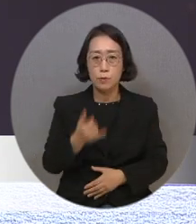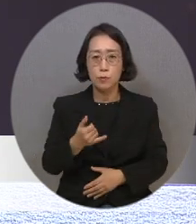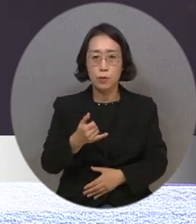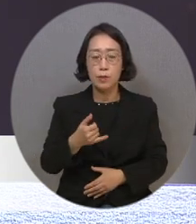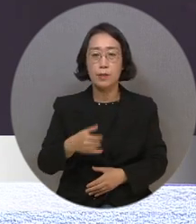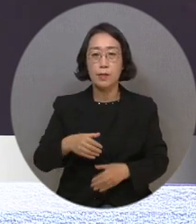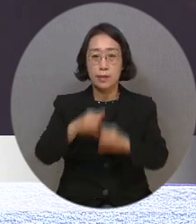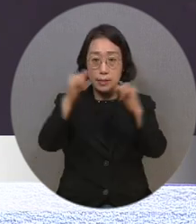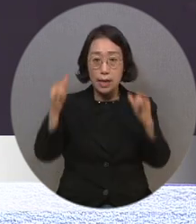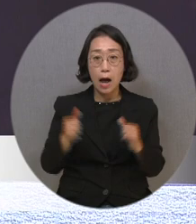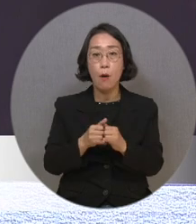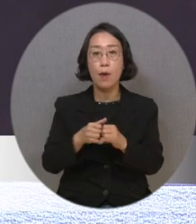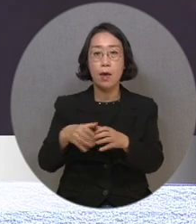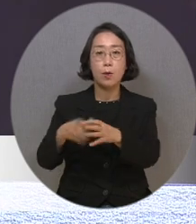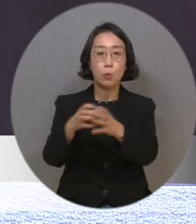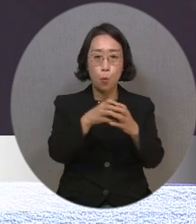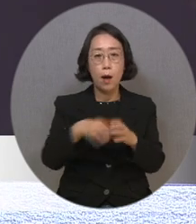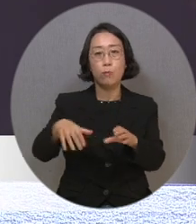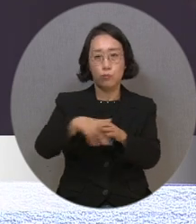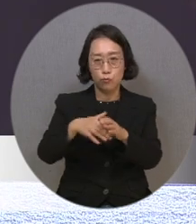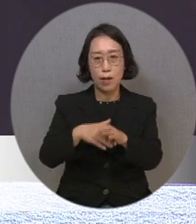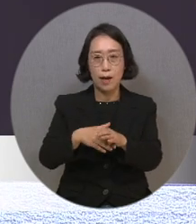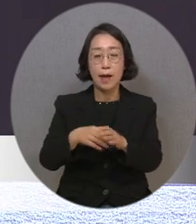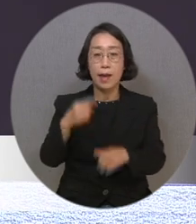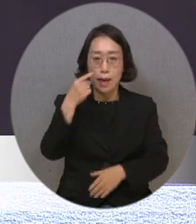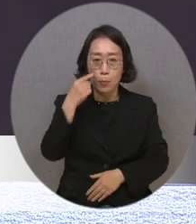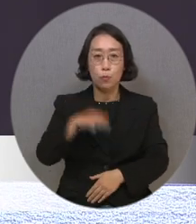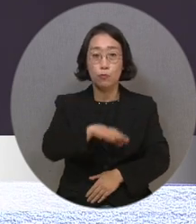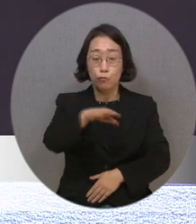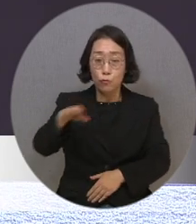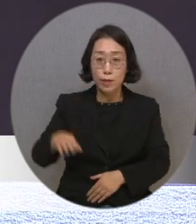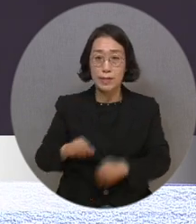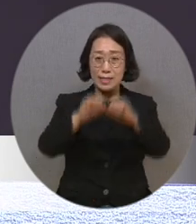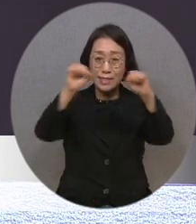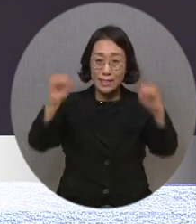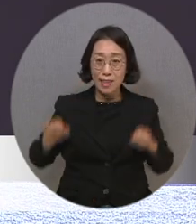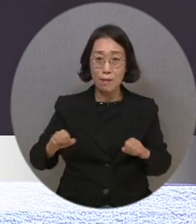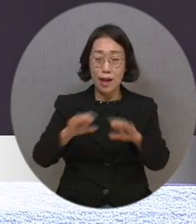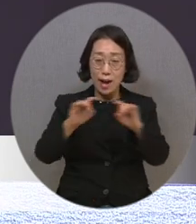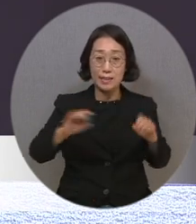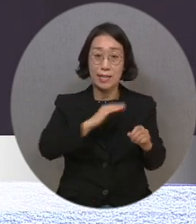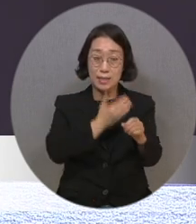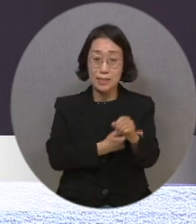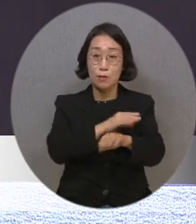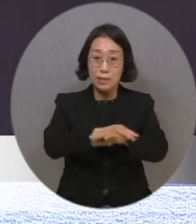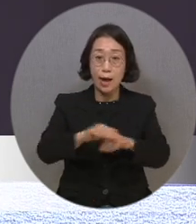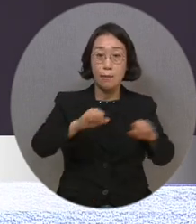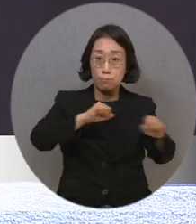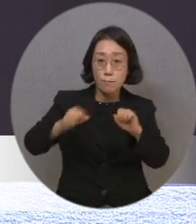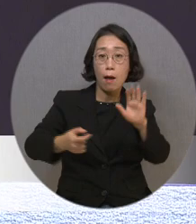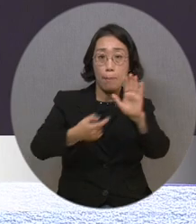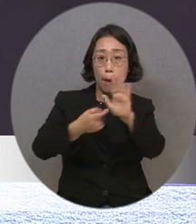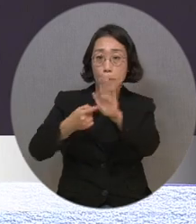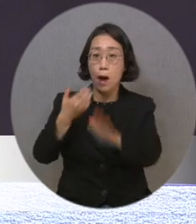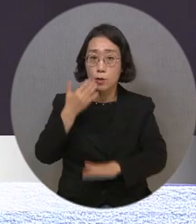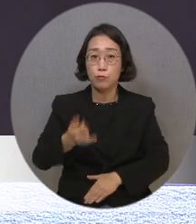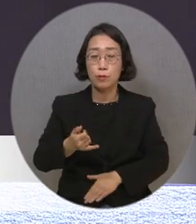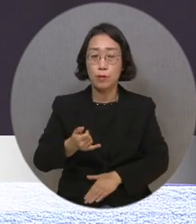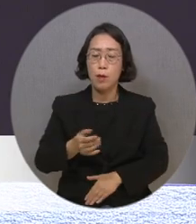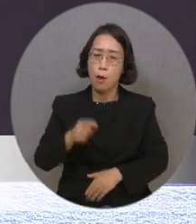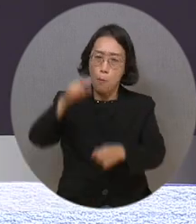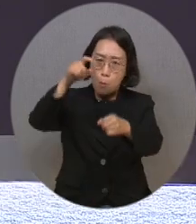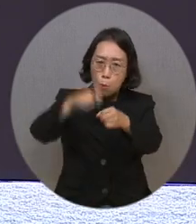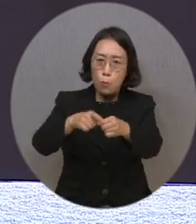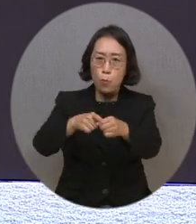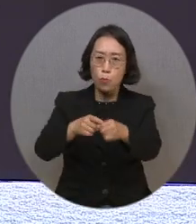문화를 만들어 나갑시다. 사회 시스템이 각자의 능력을 다양하게 발휘할 수 있는 방향으로